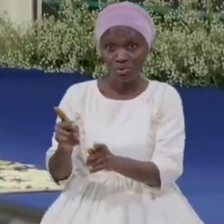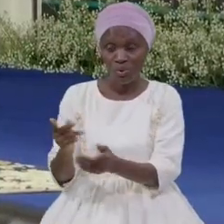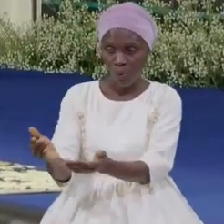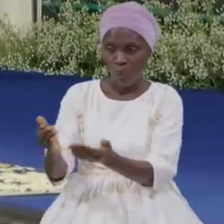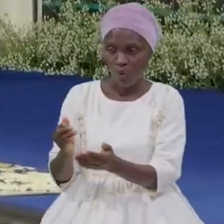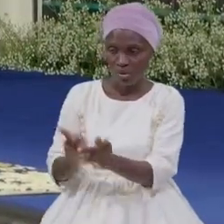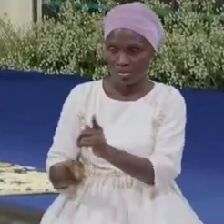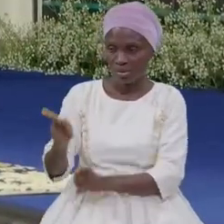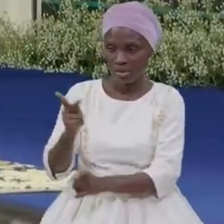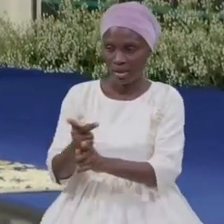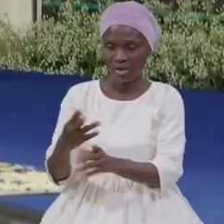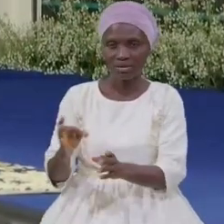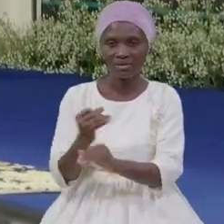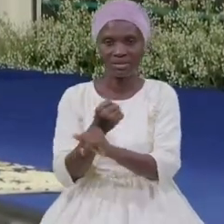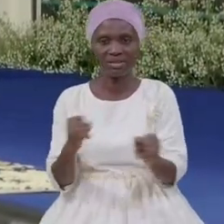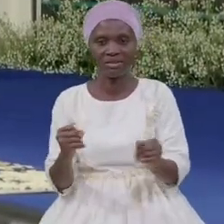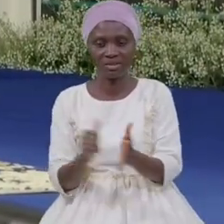Quel type de salut?